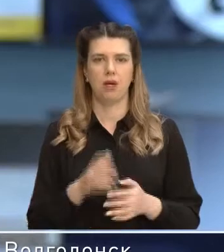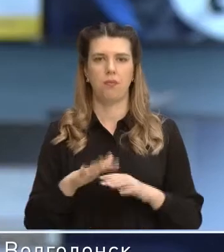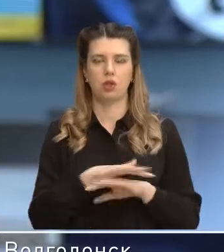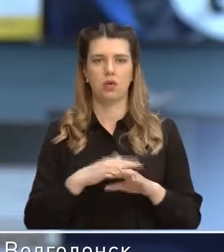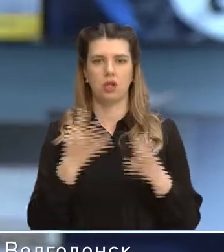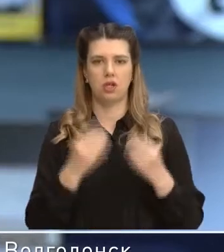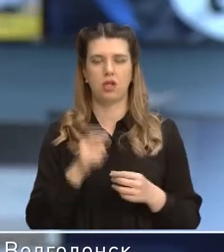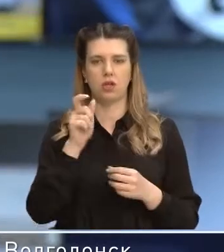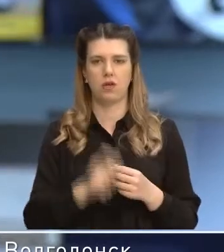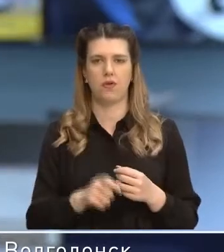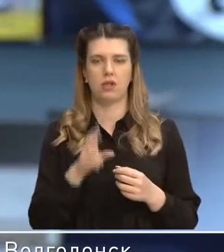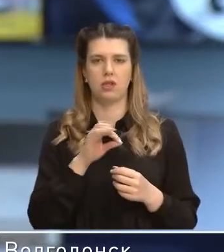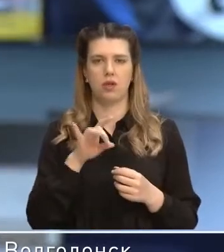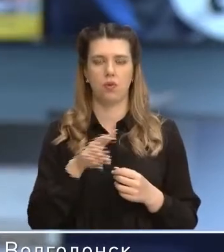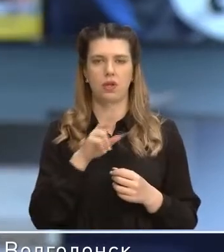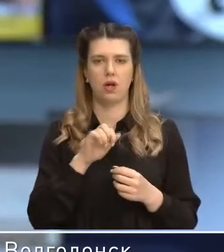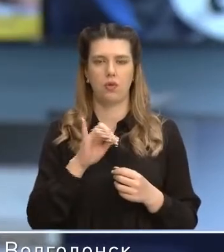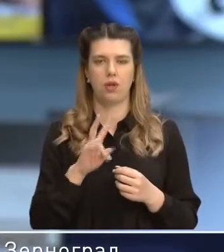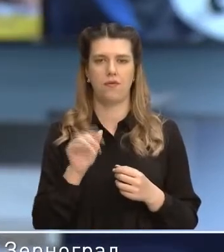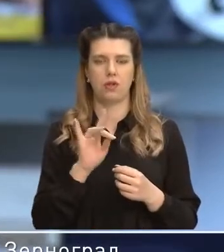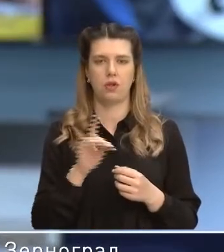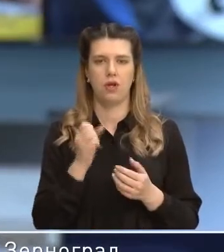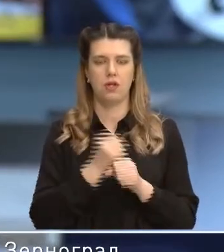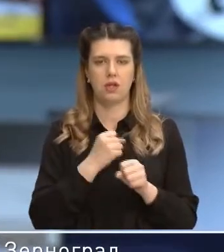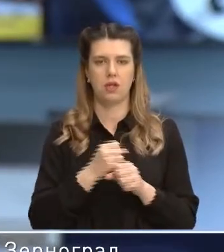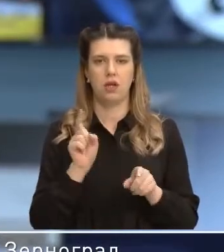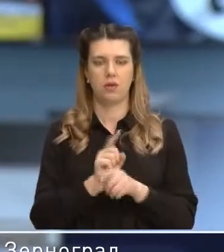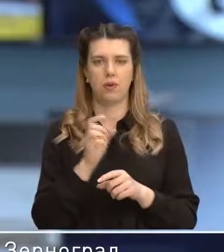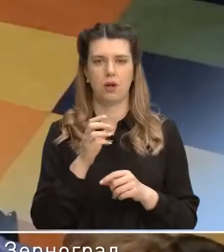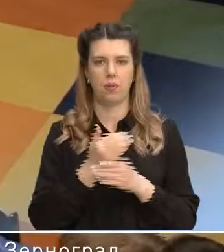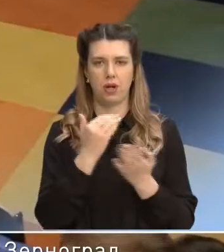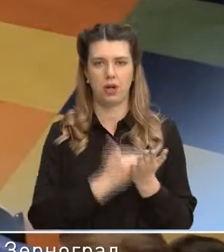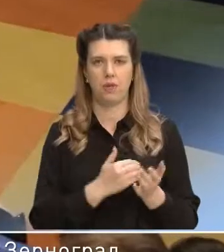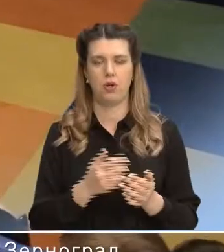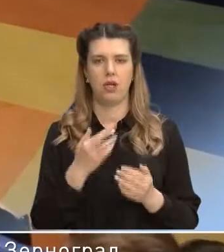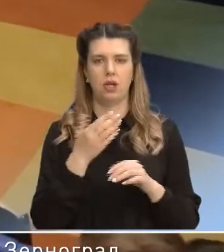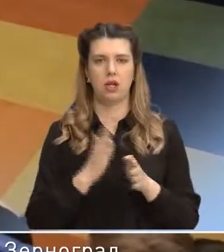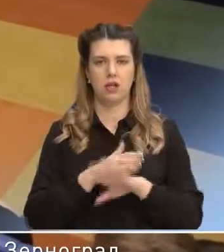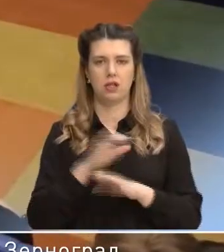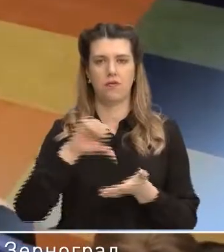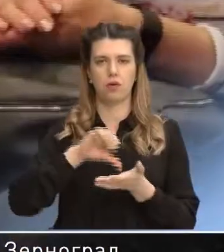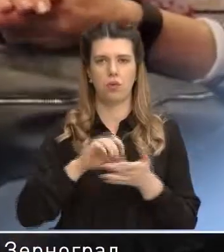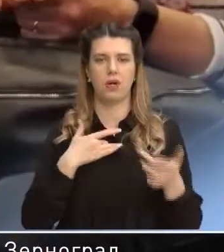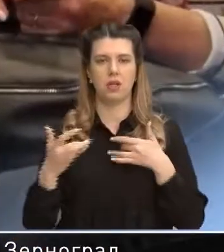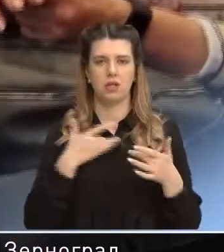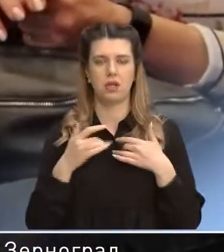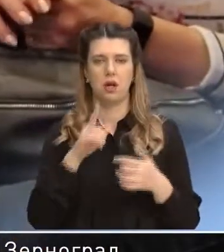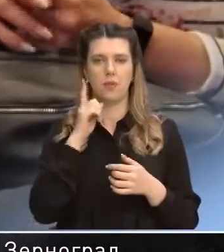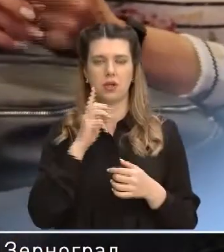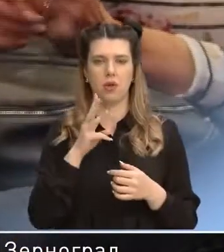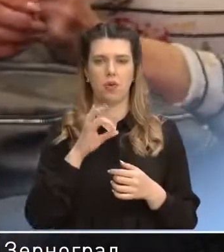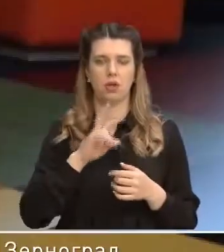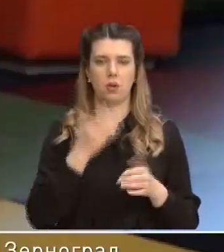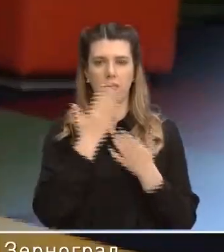В Международный день человека с синдромом Дауна в Ростове-на-Дону организовали благотворительную программу. Для гостей выступали артисты, юные